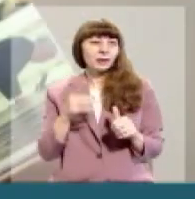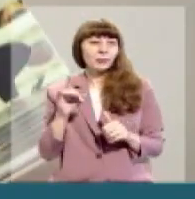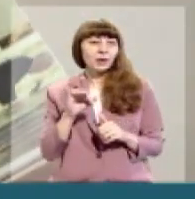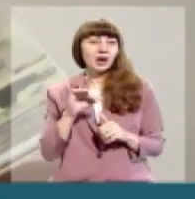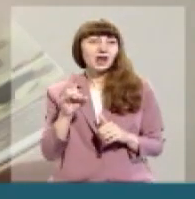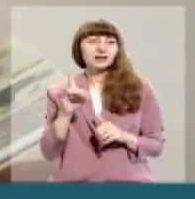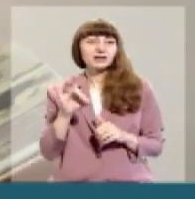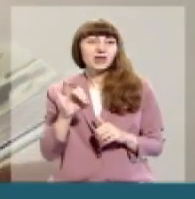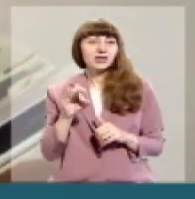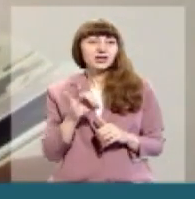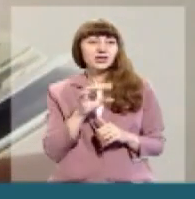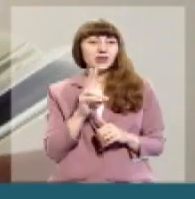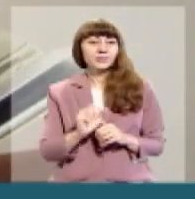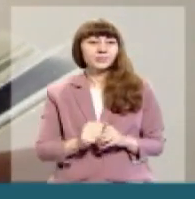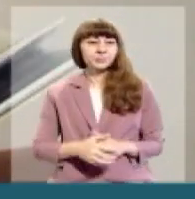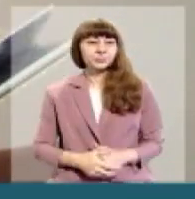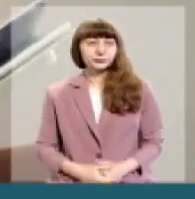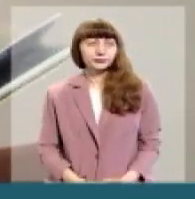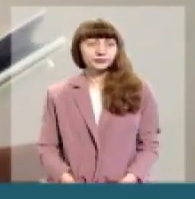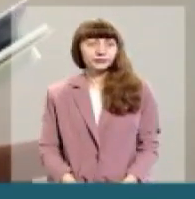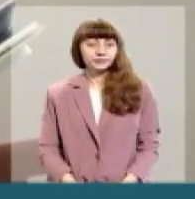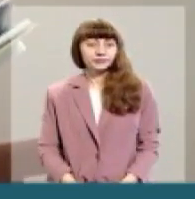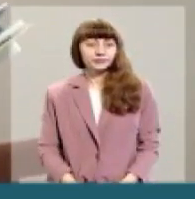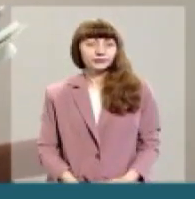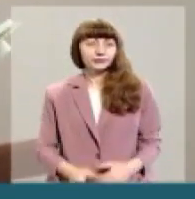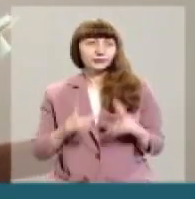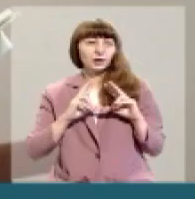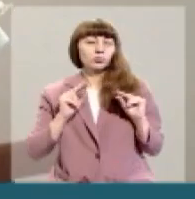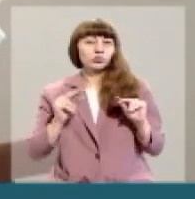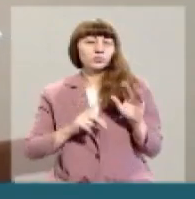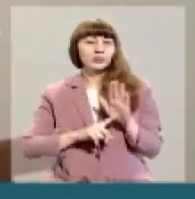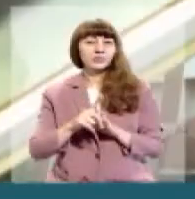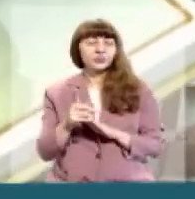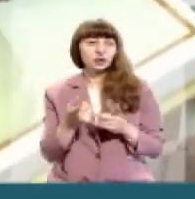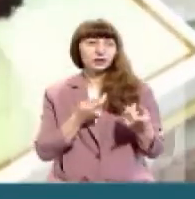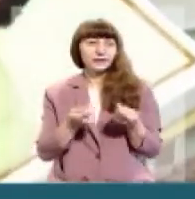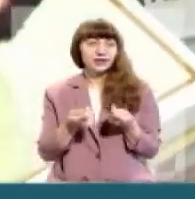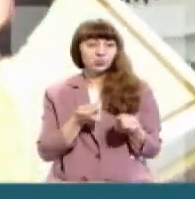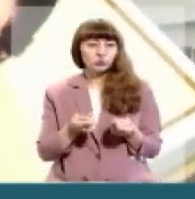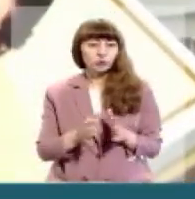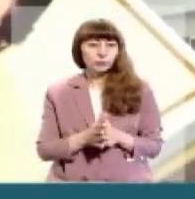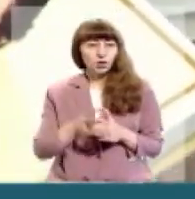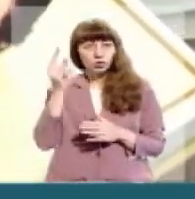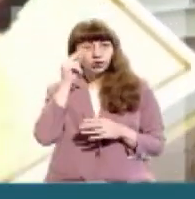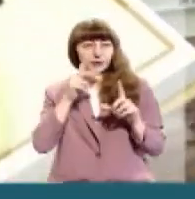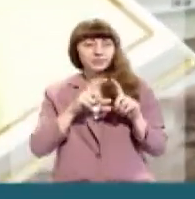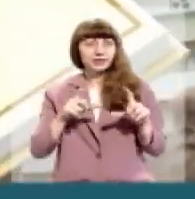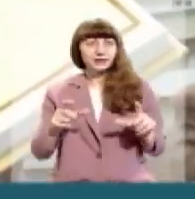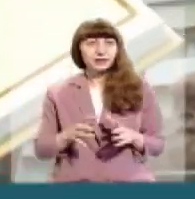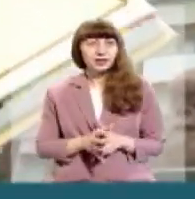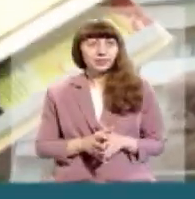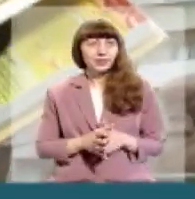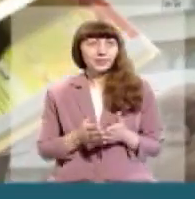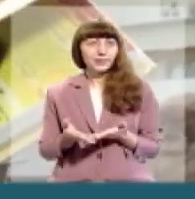Алтынсарин атындағы дарынды балаларға арналған мектеп-интернатына жұмысқа орналасу еді. Оқу ісінің меңгерушісі болып бастаған мұғалімге кейін